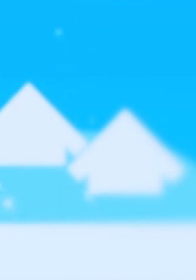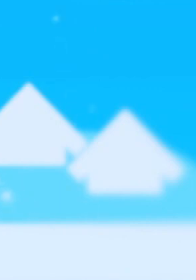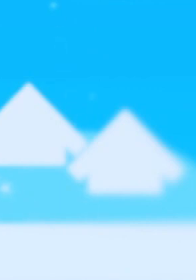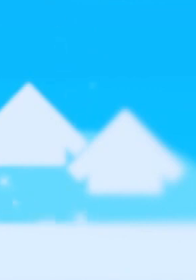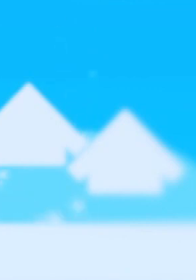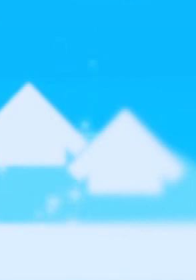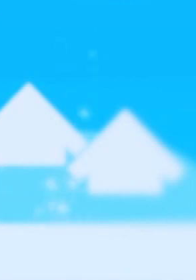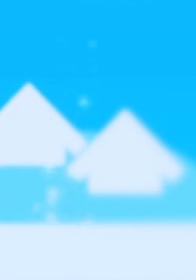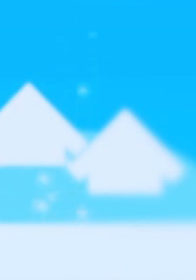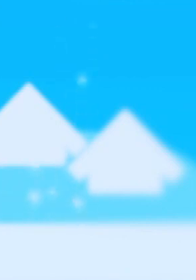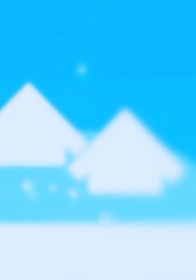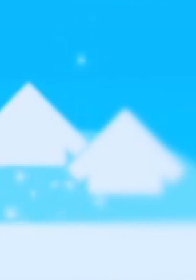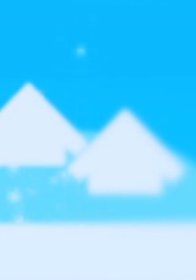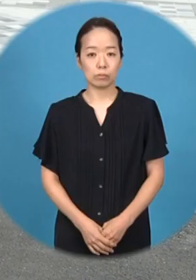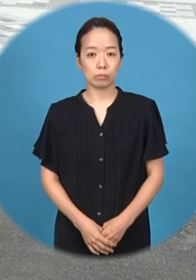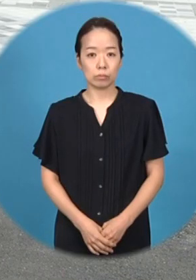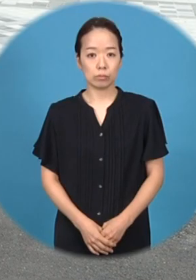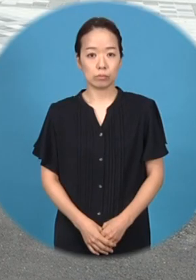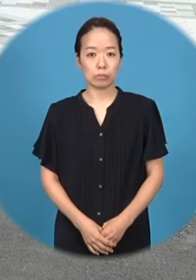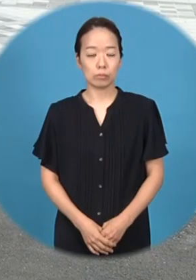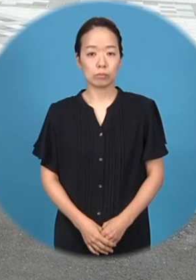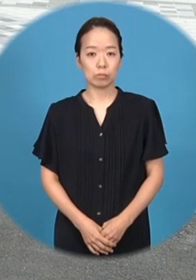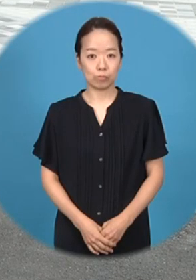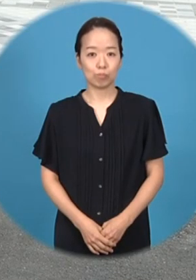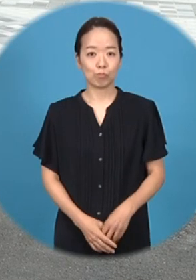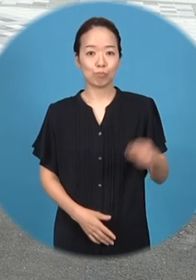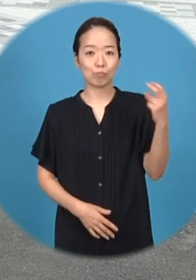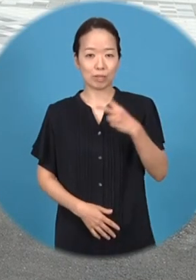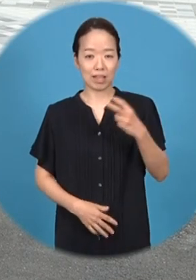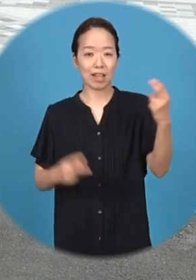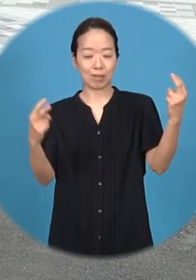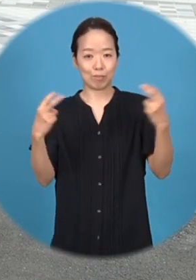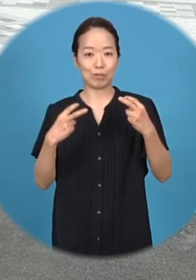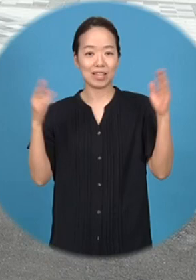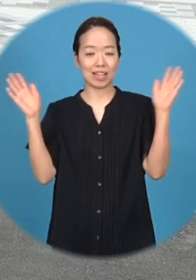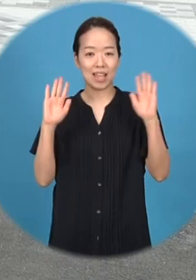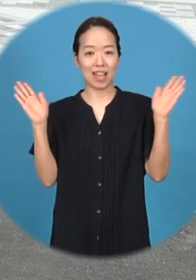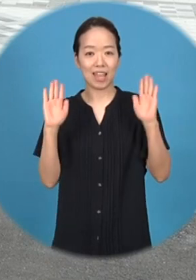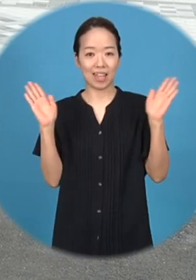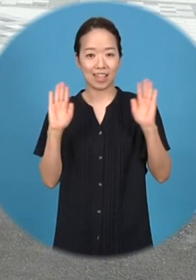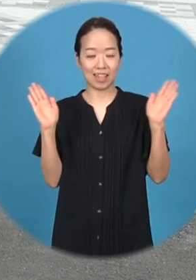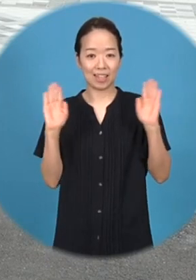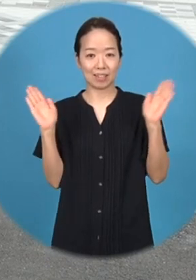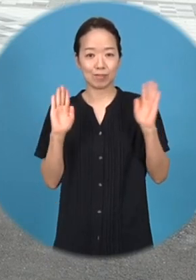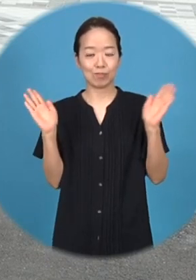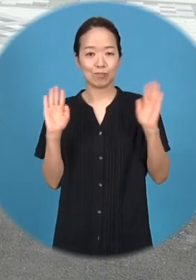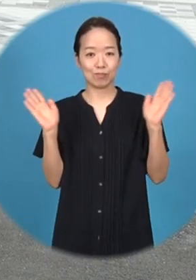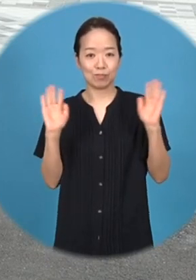次回も見てね。